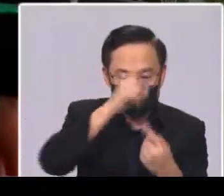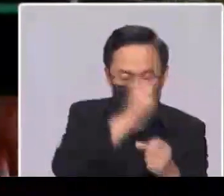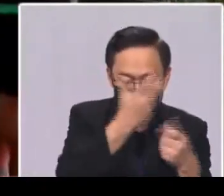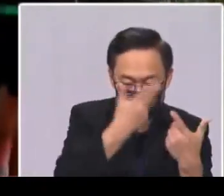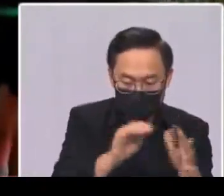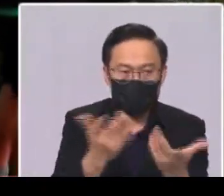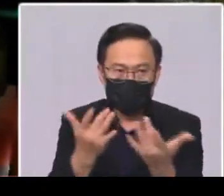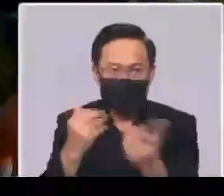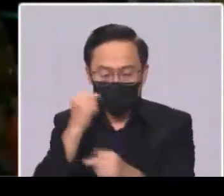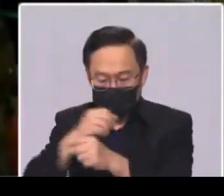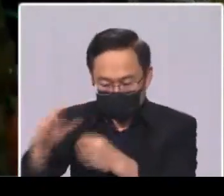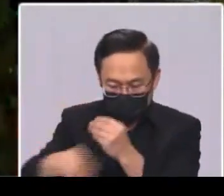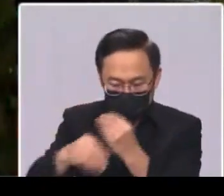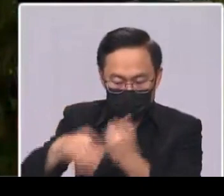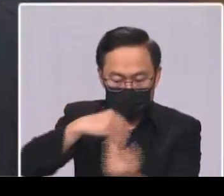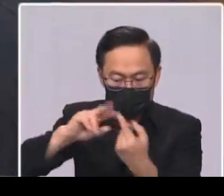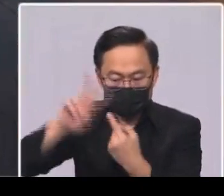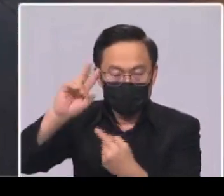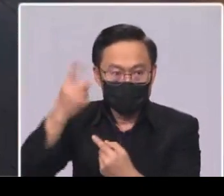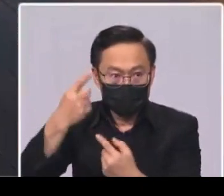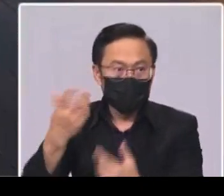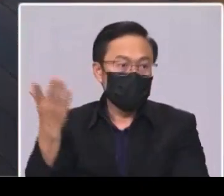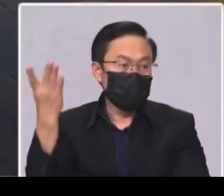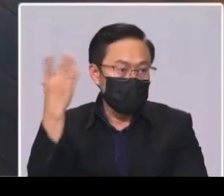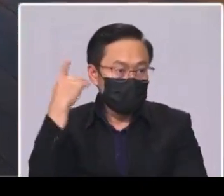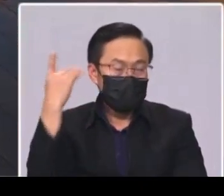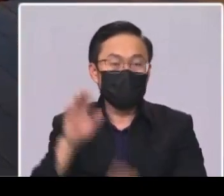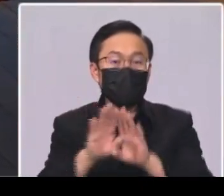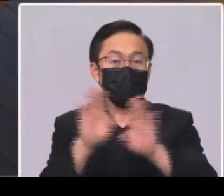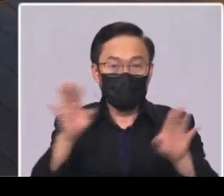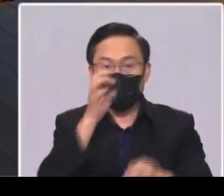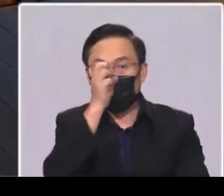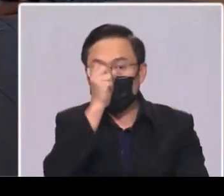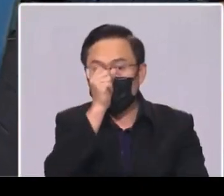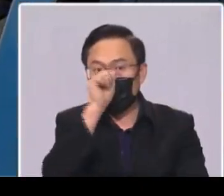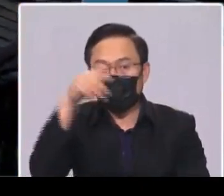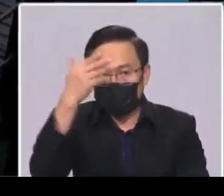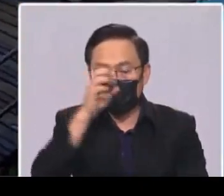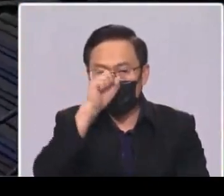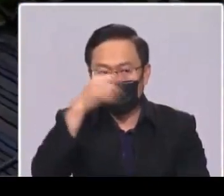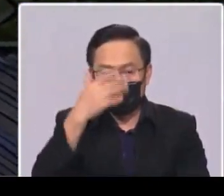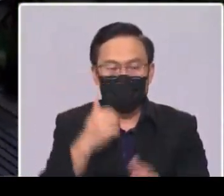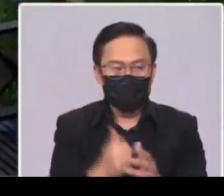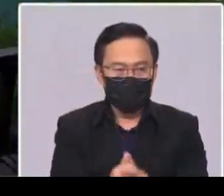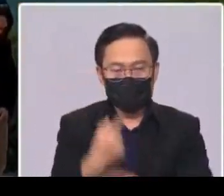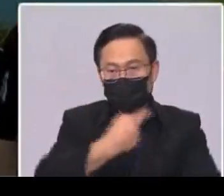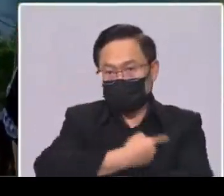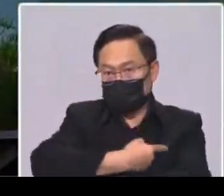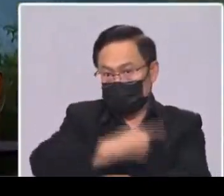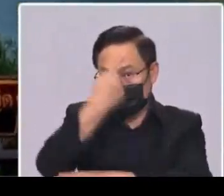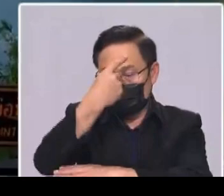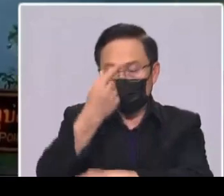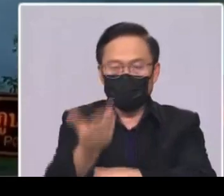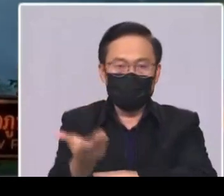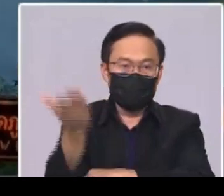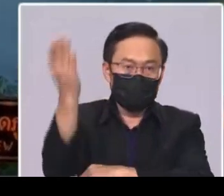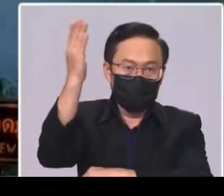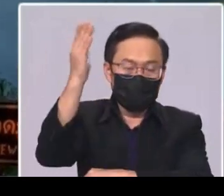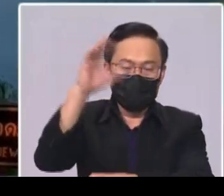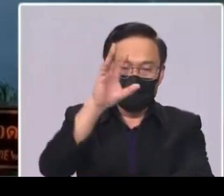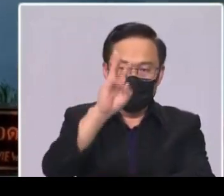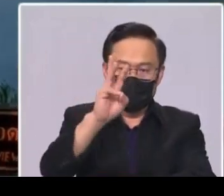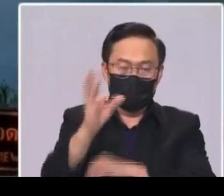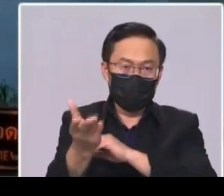ทดสอบความพร้อมตั้งแต่ 15ธันวาคมคือเมื่อวานนี้น่าจะถึง 15ม.ค.เขาจะเปิดวันละสองช่วงเวลาค่ะคือ 6โมงถึง